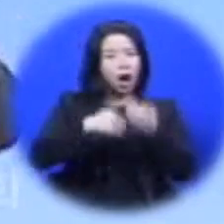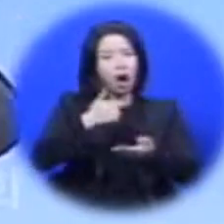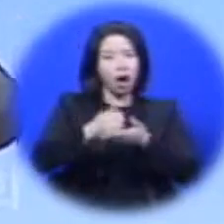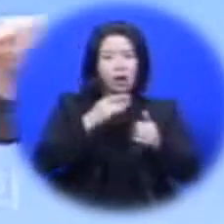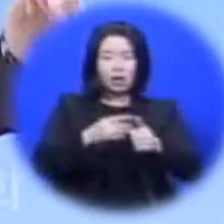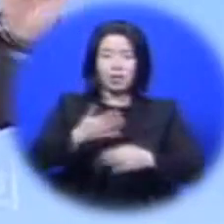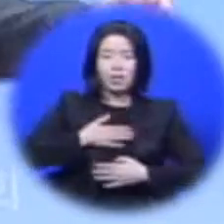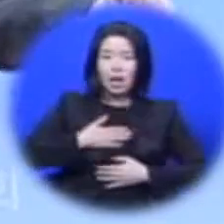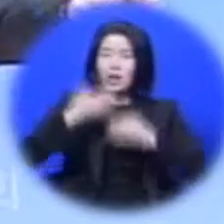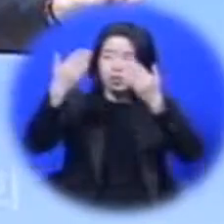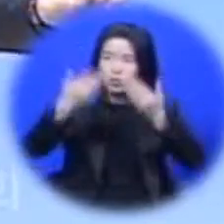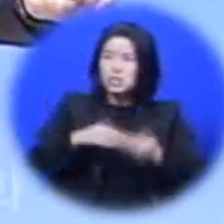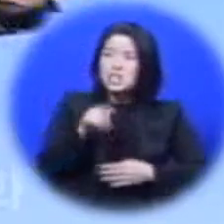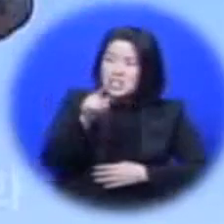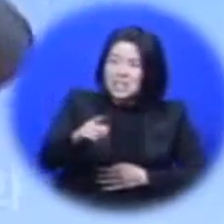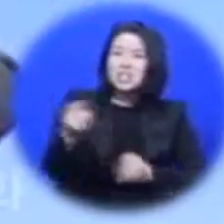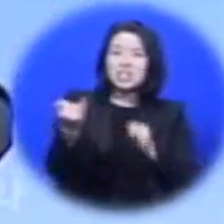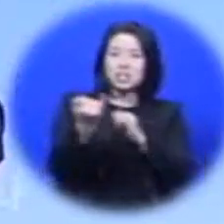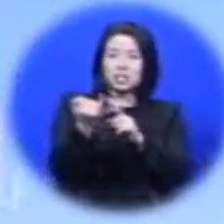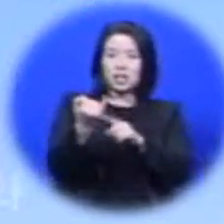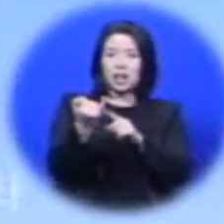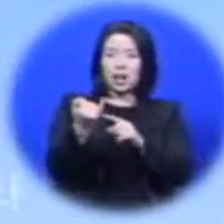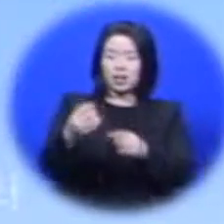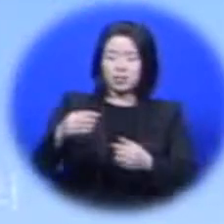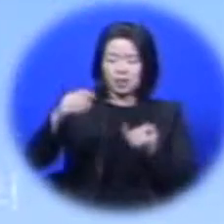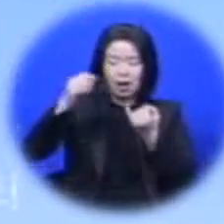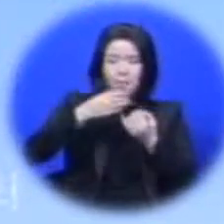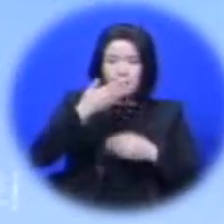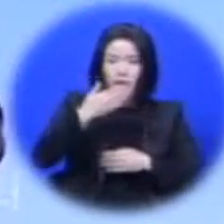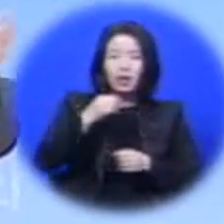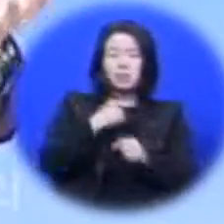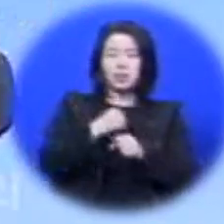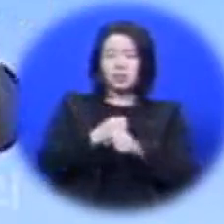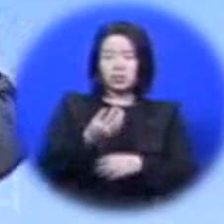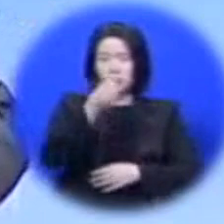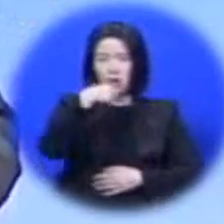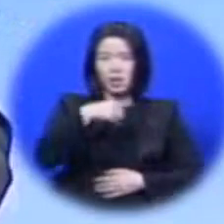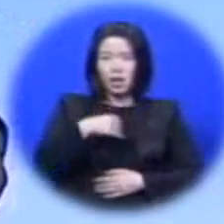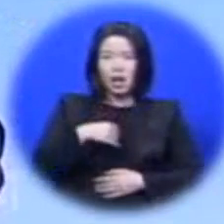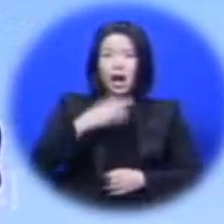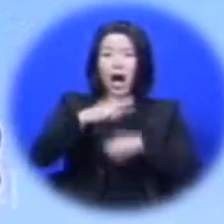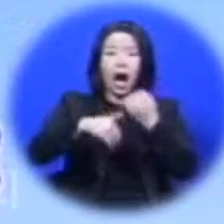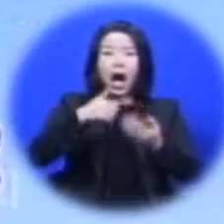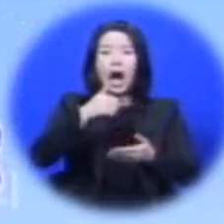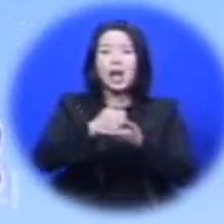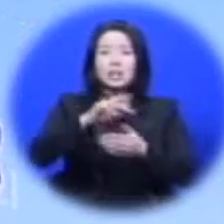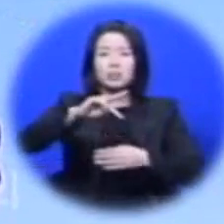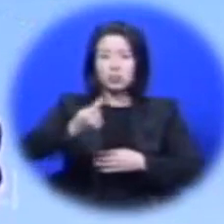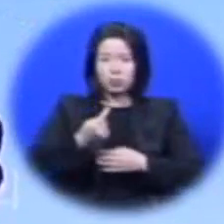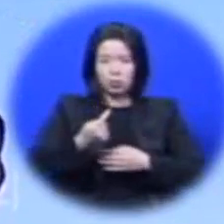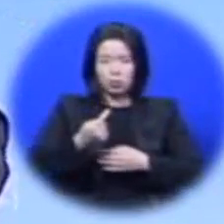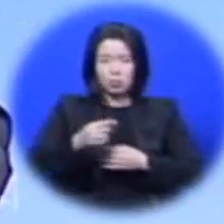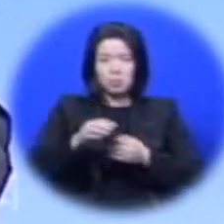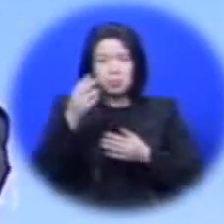하나님께서 나를 위해 주신 그 여자가 먹게 해서 먹었다. 하나님까지 걸고 들어갑니다.